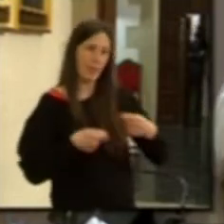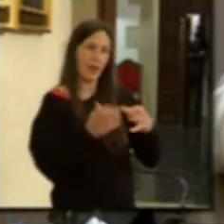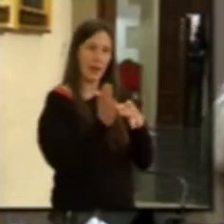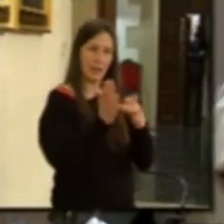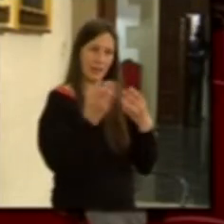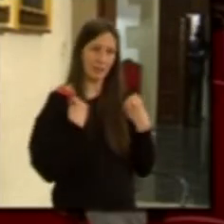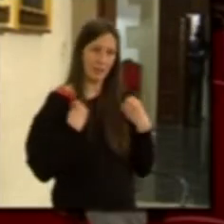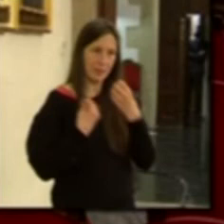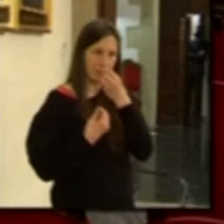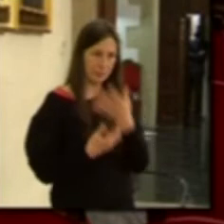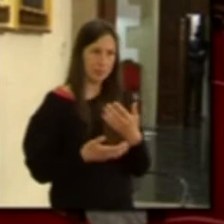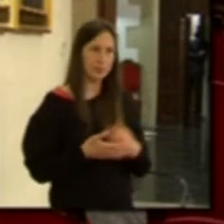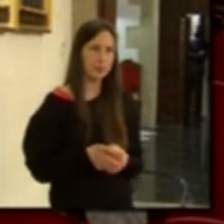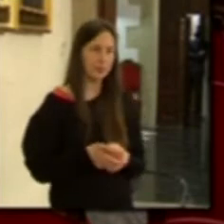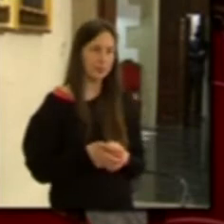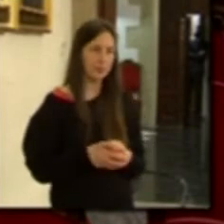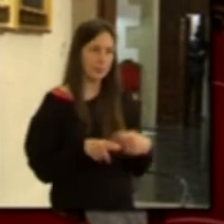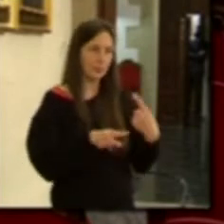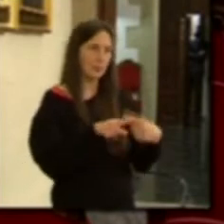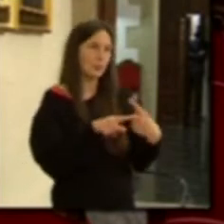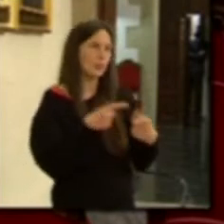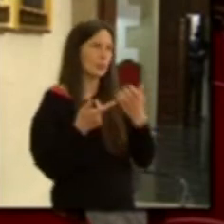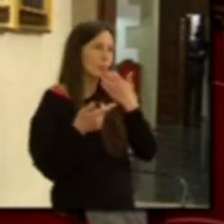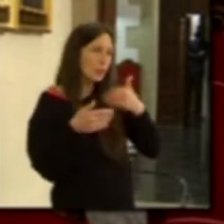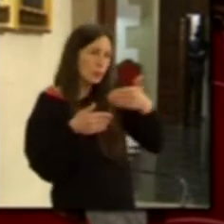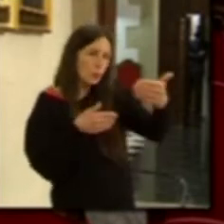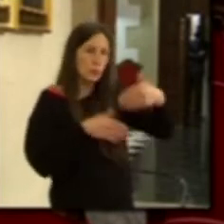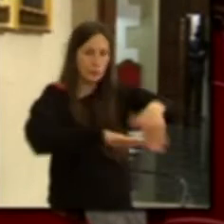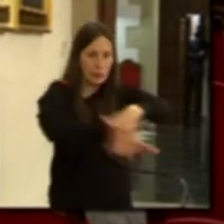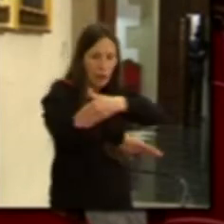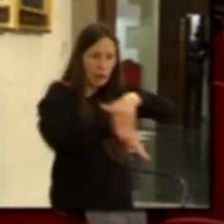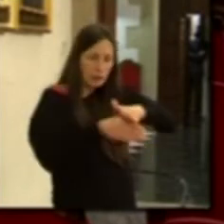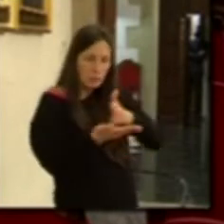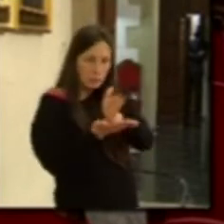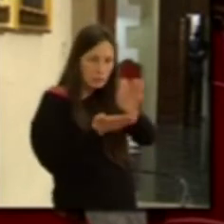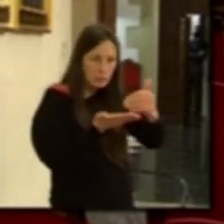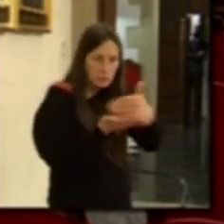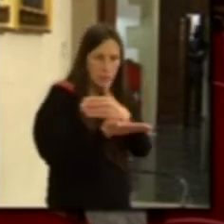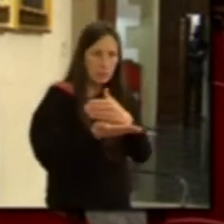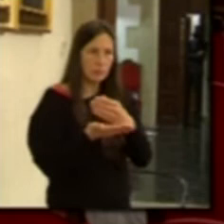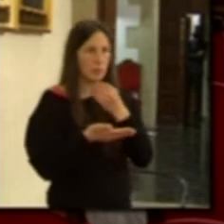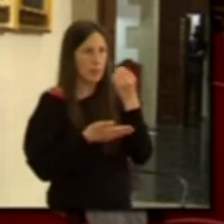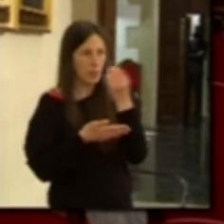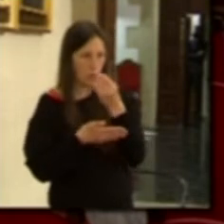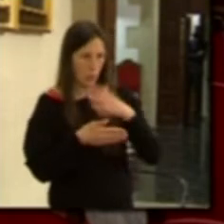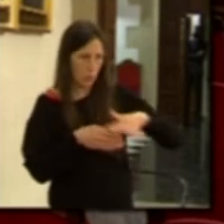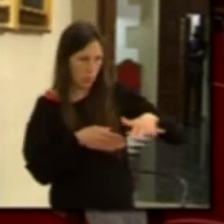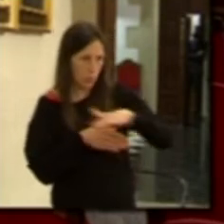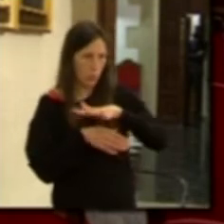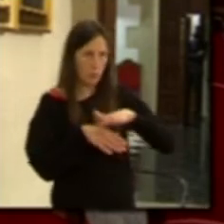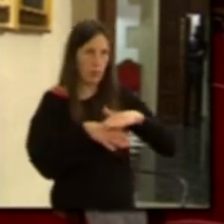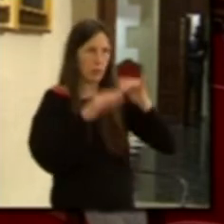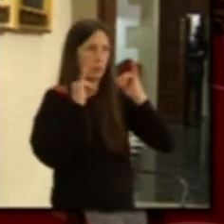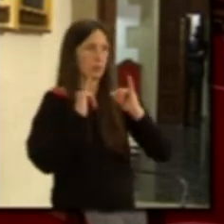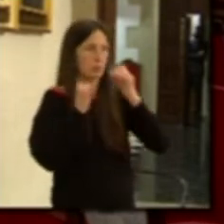vida, no? Aquesta idea doncs, de que farem uns carrers més pacificats, buscar uns entorns més favorables perquè la gent hi pugui tenir